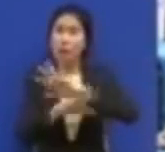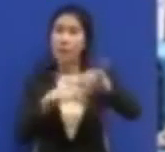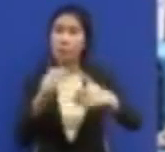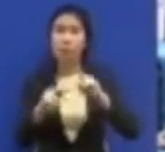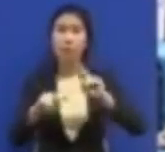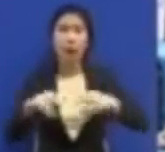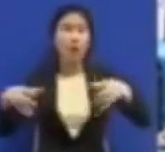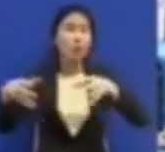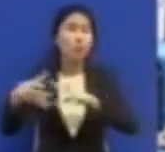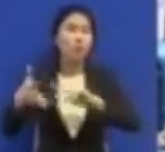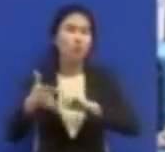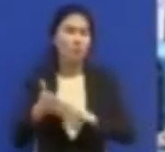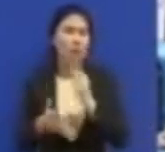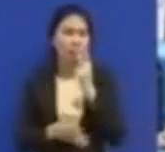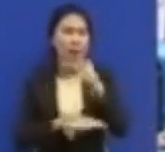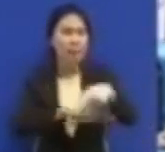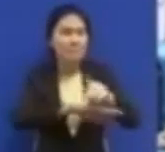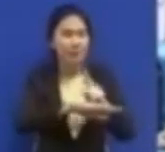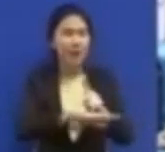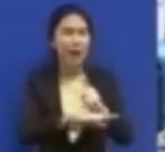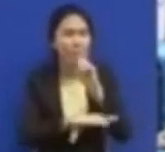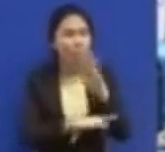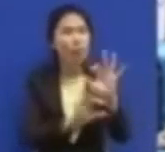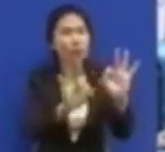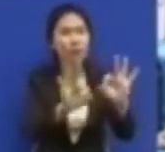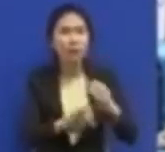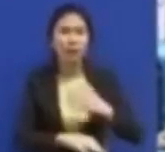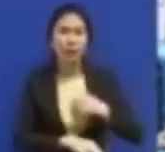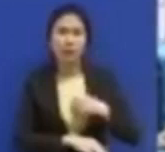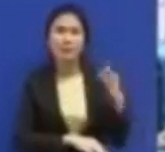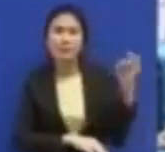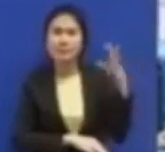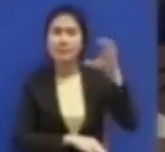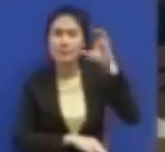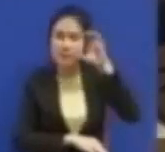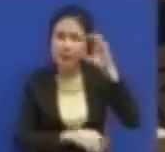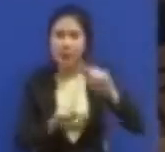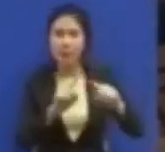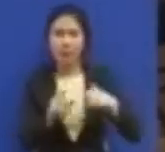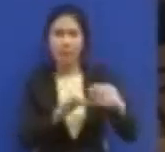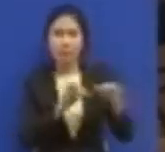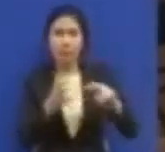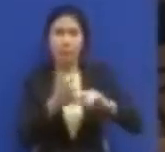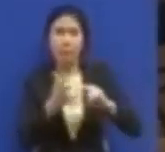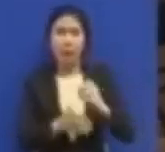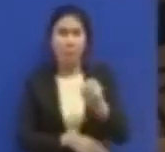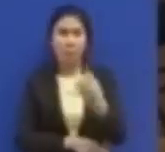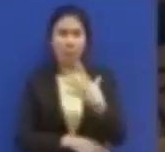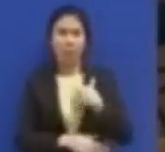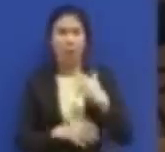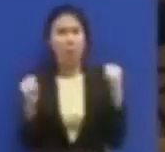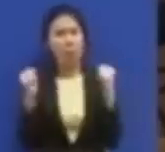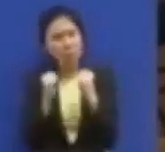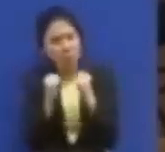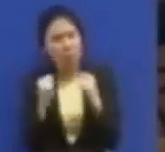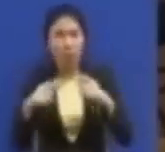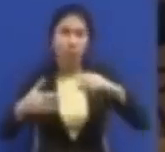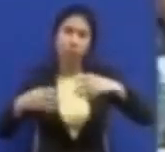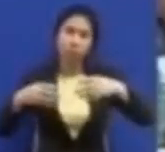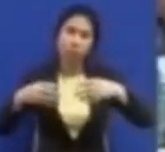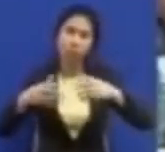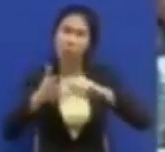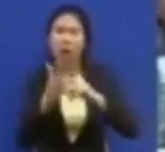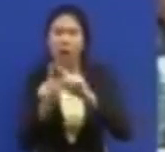เชื่อฟังท่านประธานครับก็ไม่ยอมอภิปรายแล้วจะมาบอกเรากลัวมั่งอย่างโน้นมั่งอย่